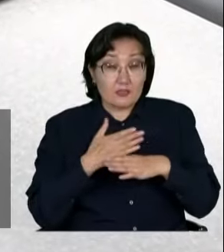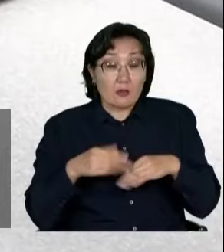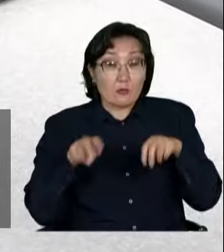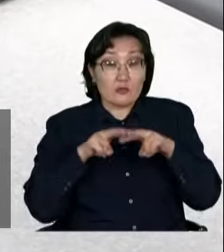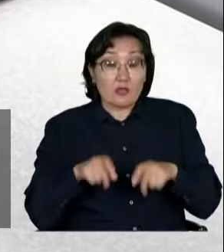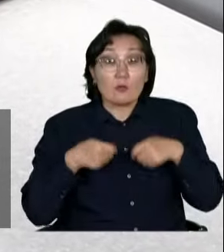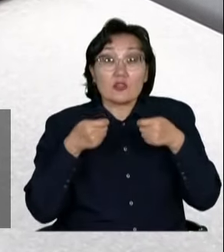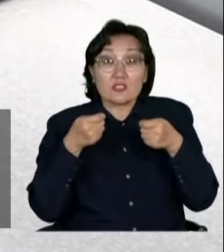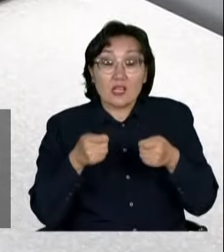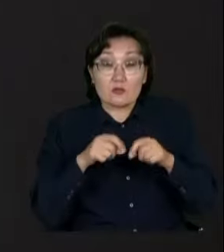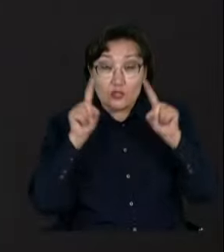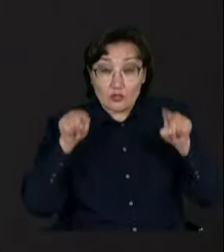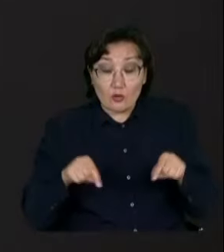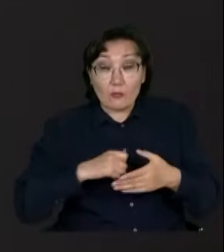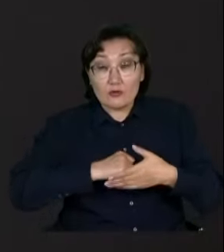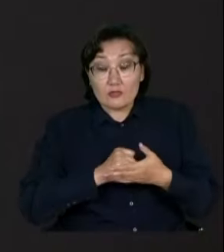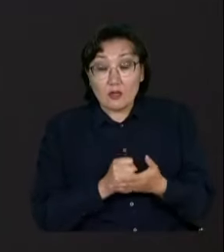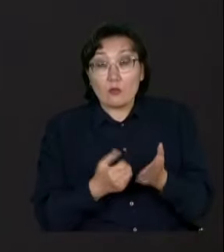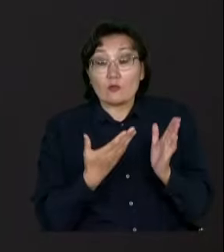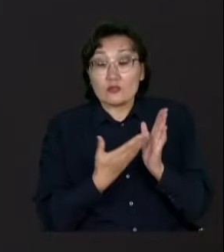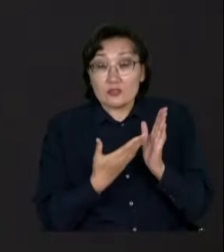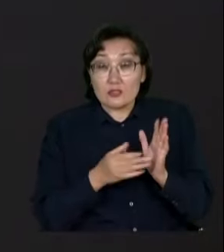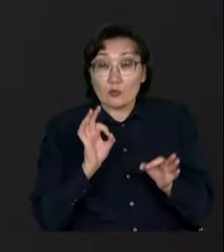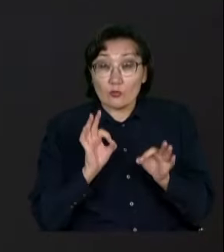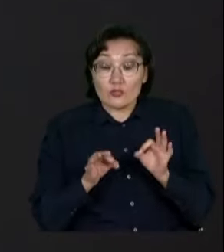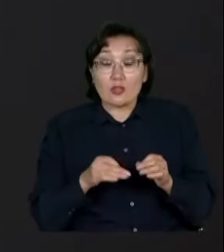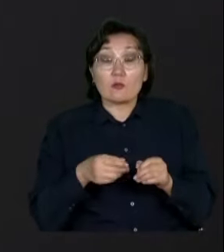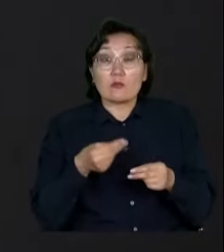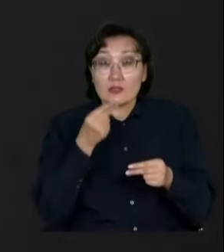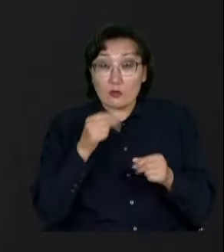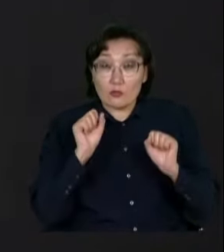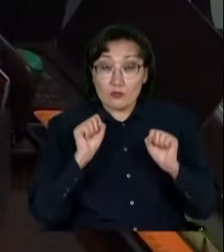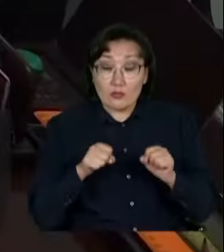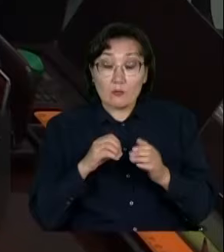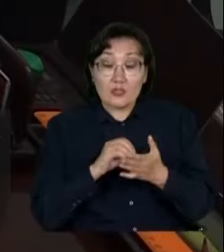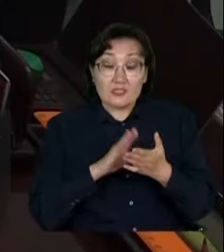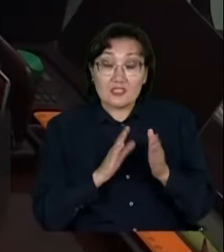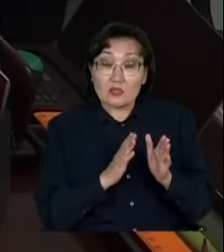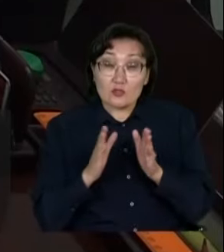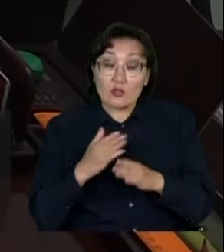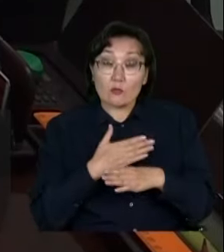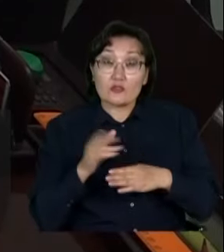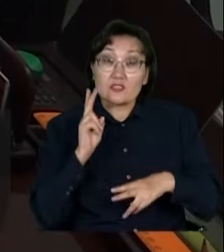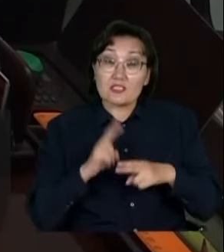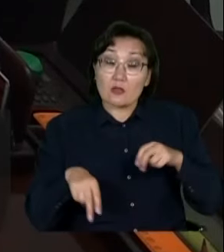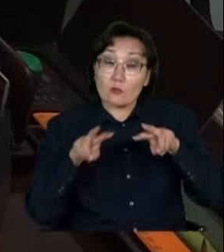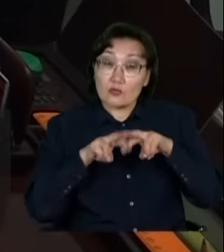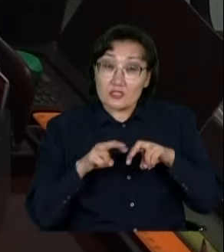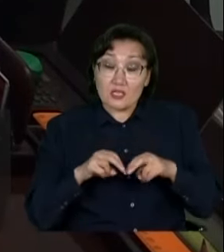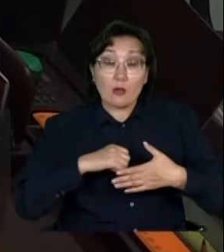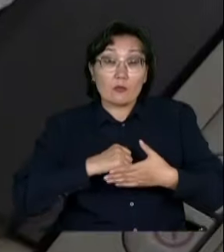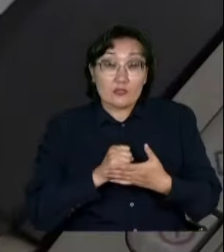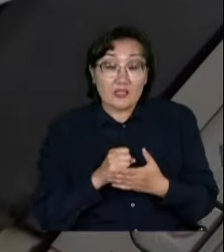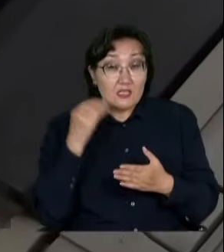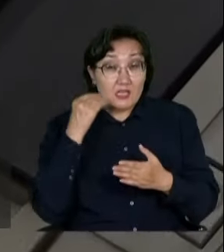экспертизы выдается акт, подтверждающий пригодность туш к употреблению. Все данные фиксируются в системе. После завершения экспертизы и